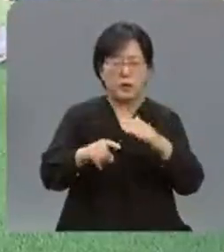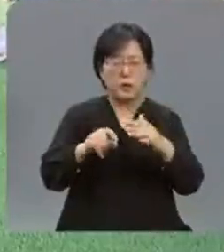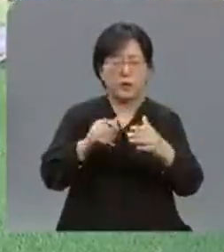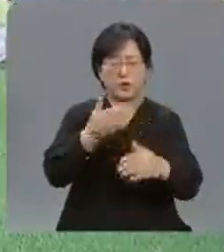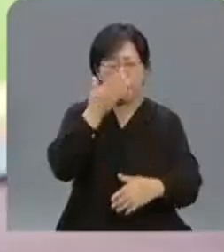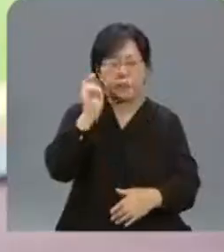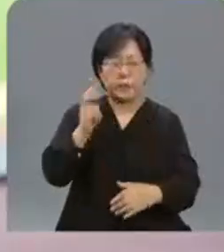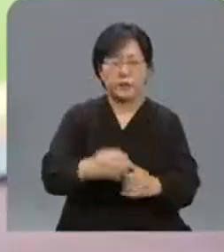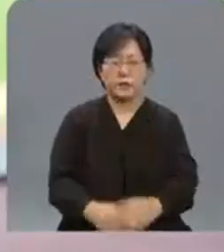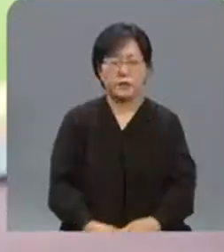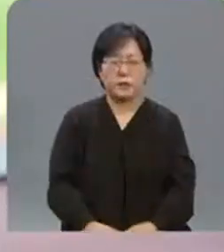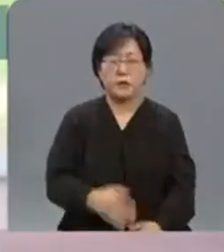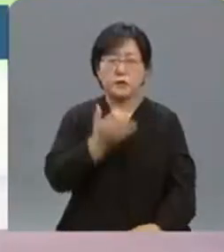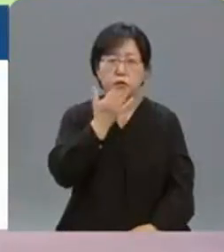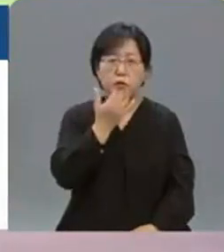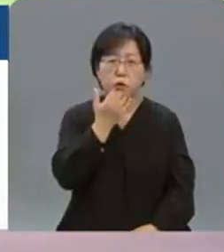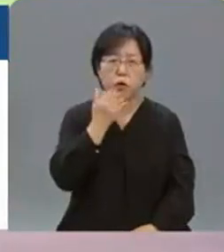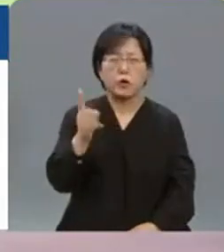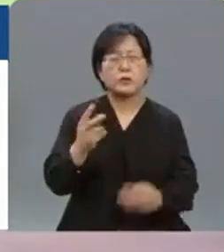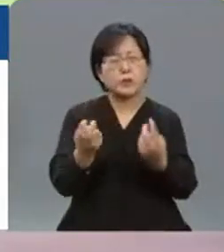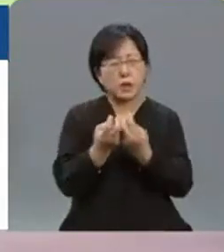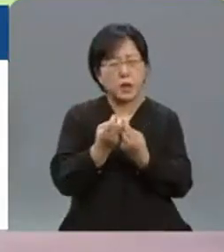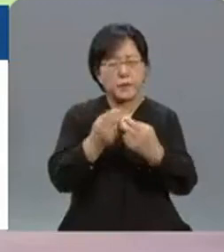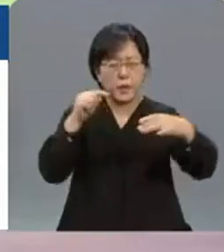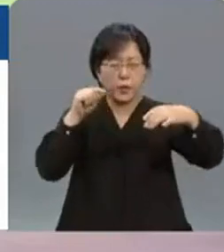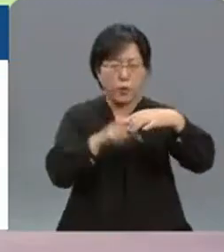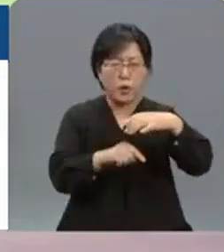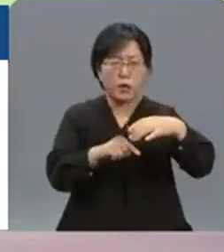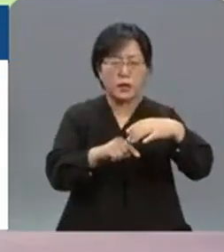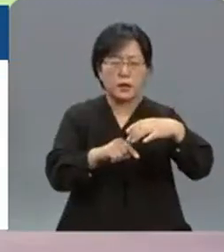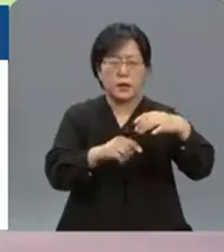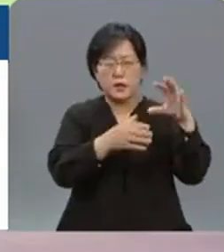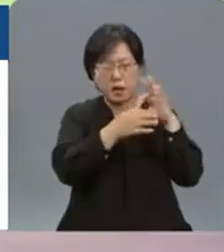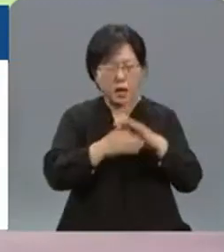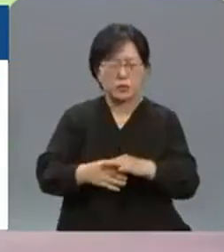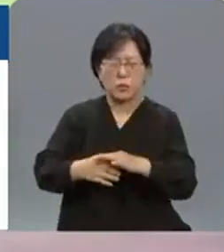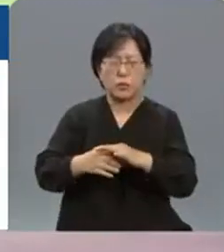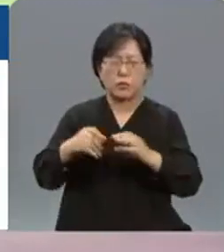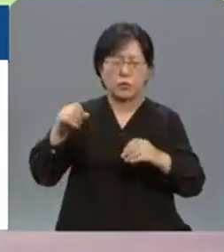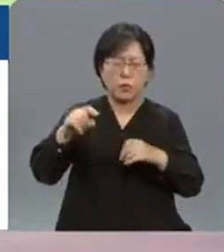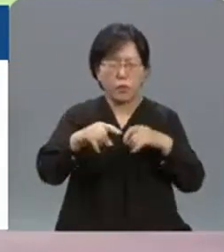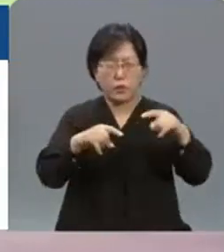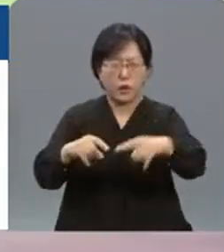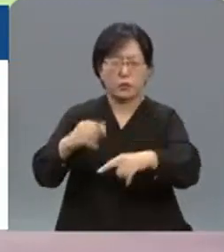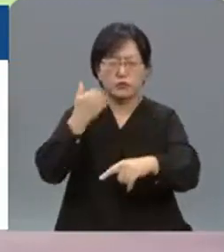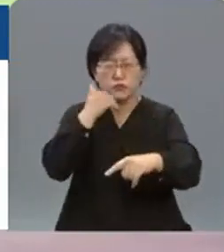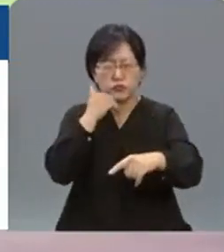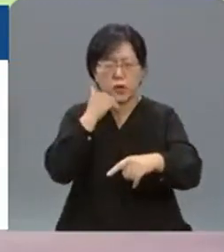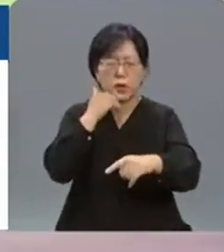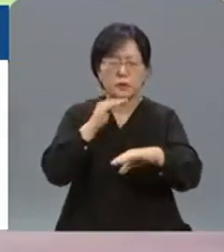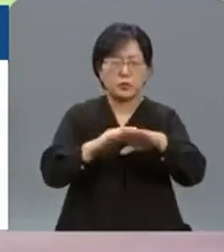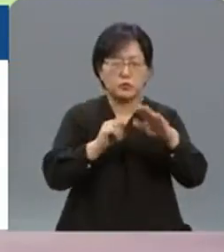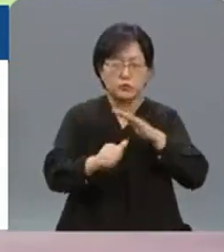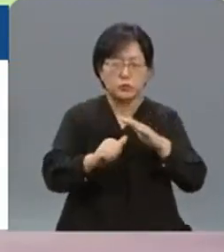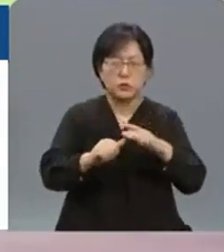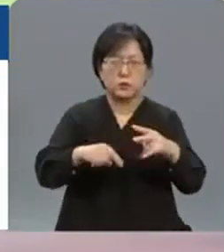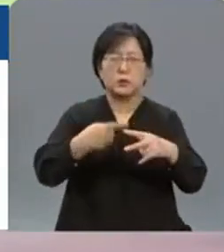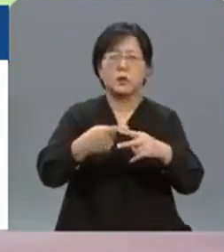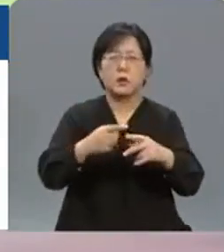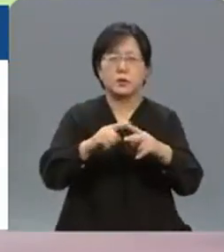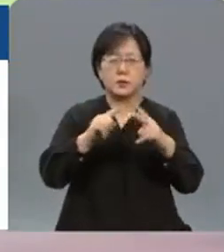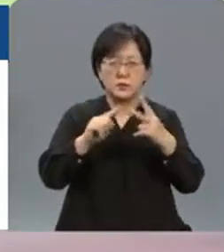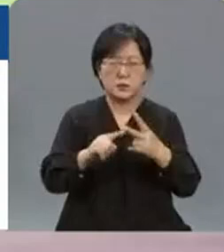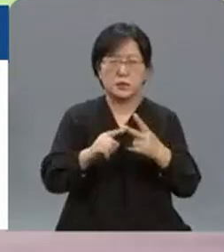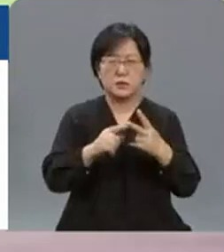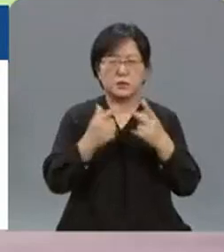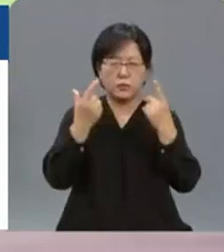예정입니다. 서울전에 어떻게 하면 골을 넣을까? 어떻게 하면 계속 공격적으로 누가 들어가건 누가 안 들어가건 계속 일관성